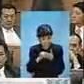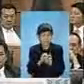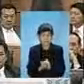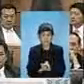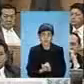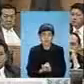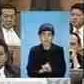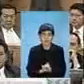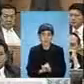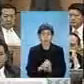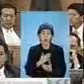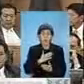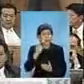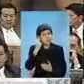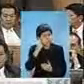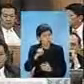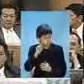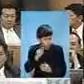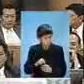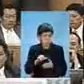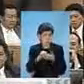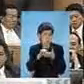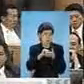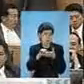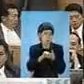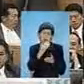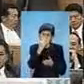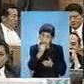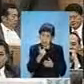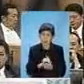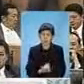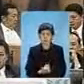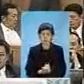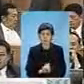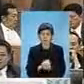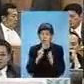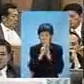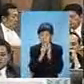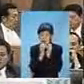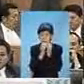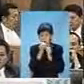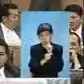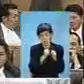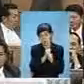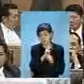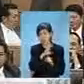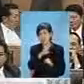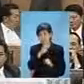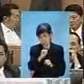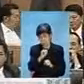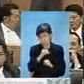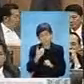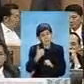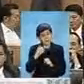ครับแต่ผมเห็นว่ามีความจำเป็นเพราะรัฐธรรมนูญ40ให้